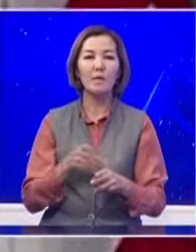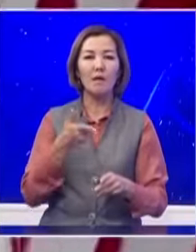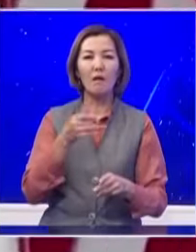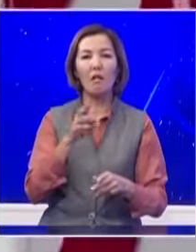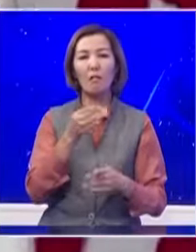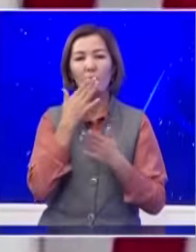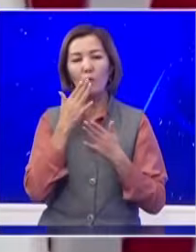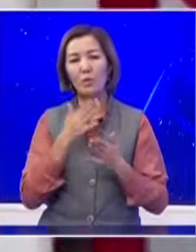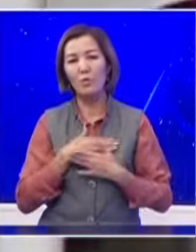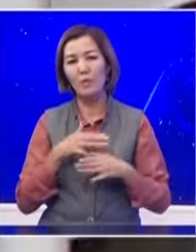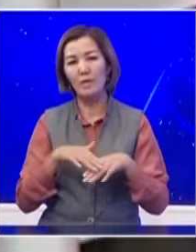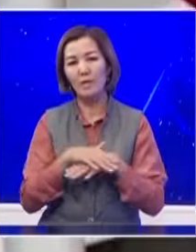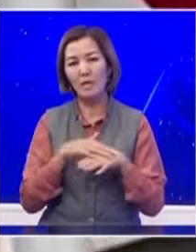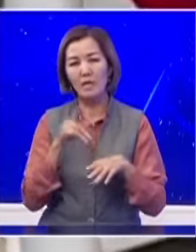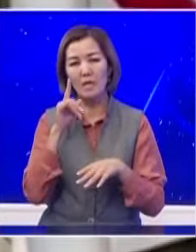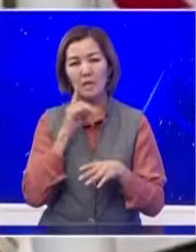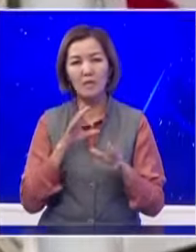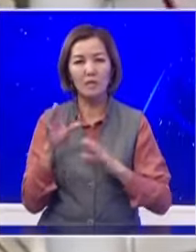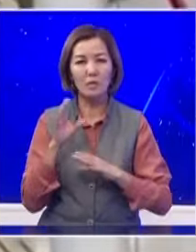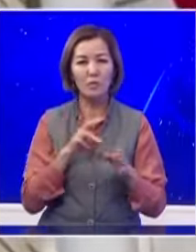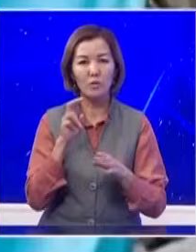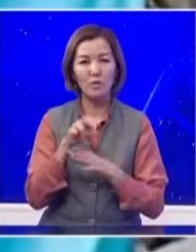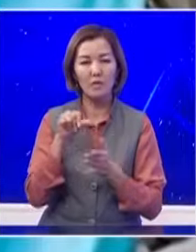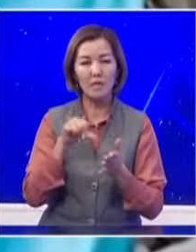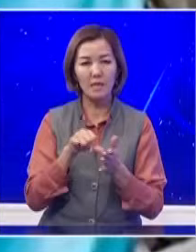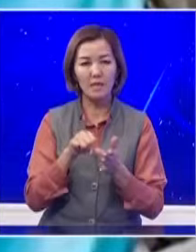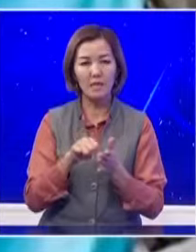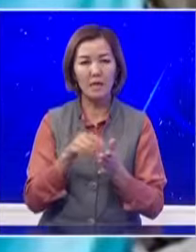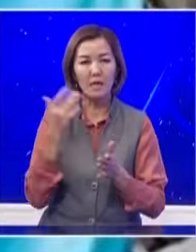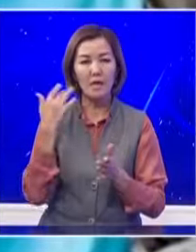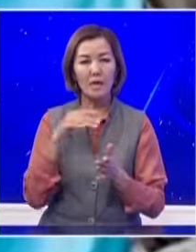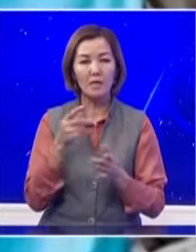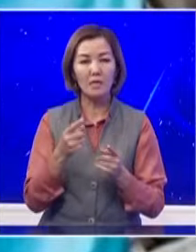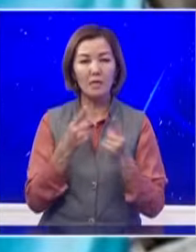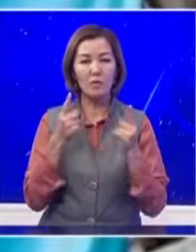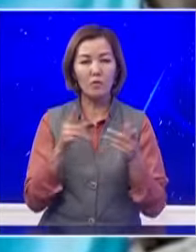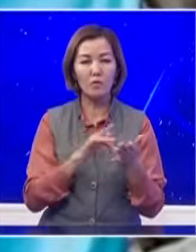Головкиннің жанкүйерлері мен қазақстандық студенттер де келді. Осылайша Ақштың ең үлкен